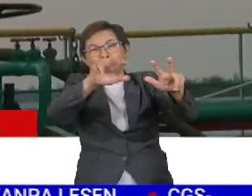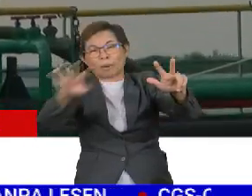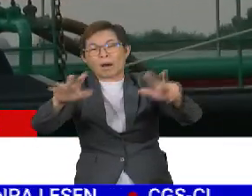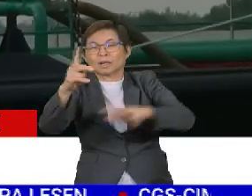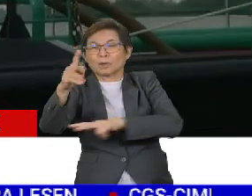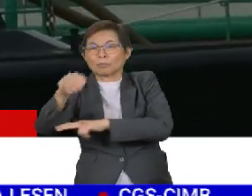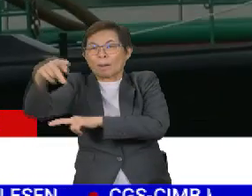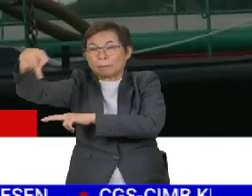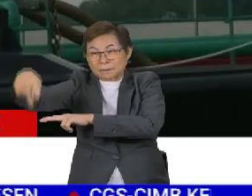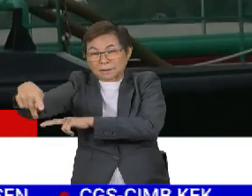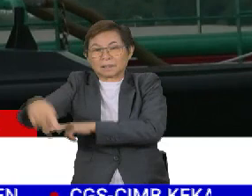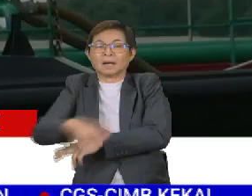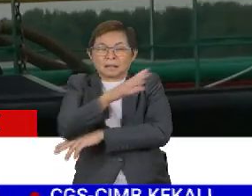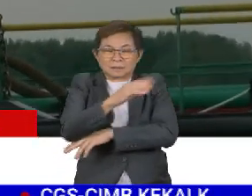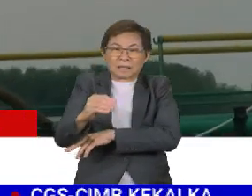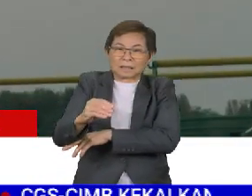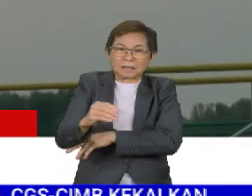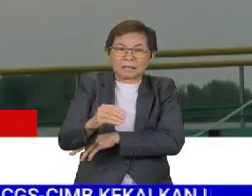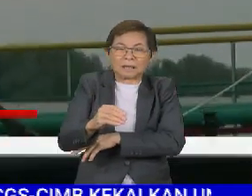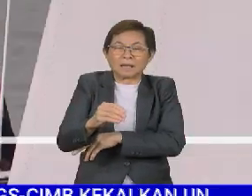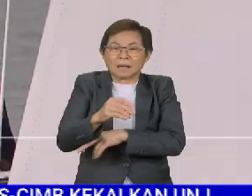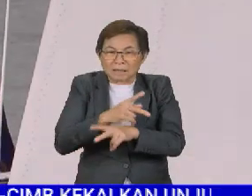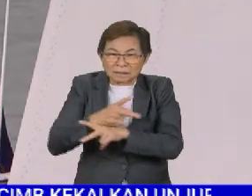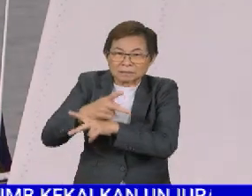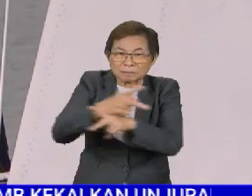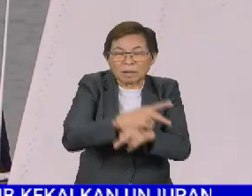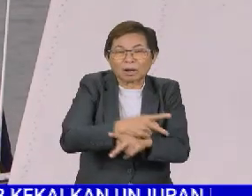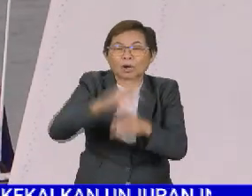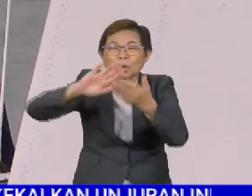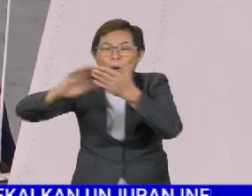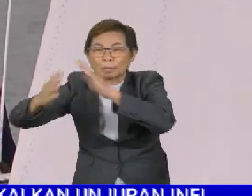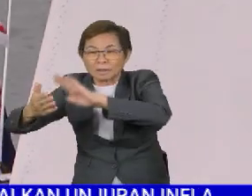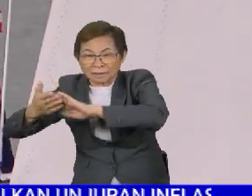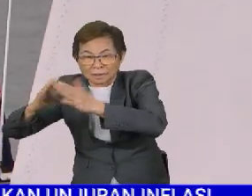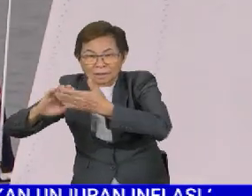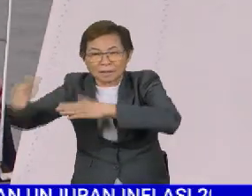14,334 kilometer persegi serta keselamatan komuniti maritim.